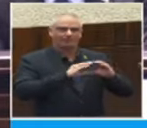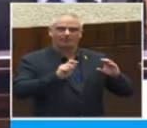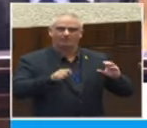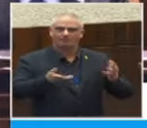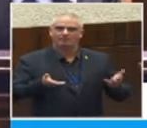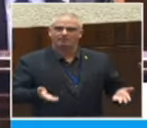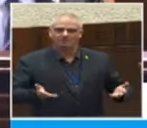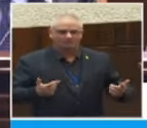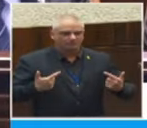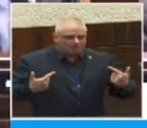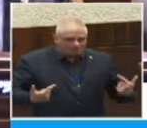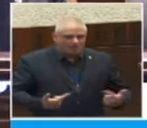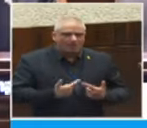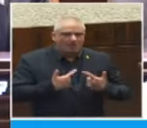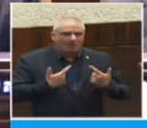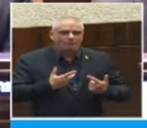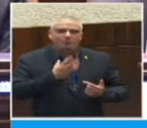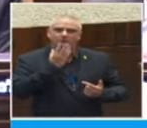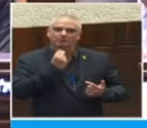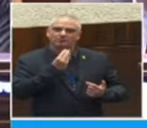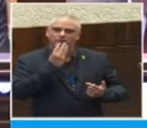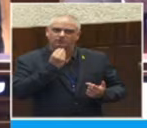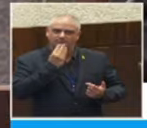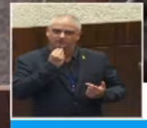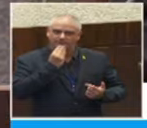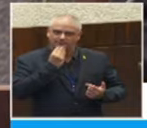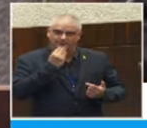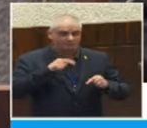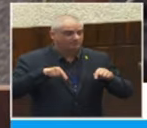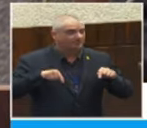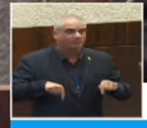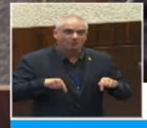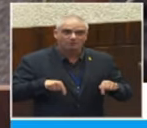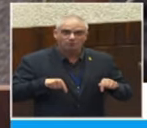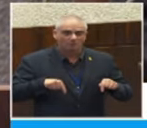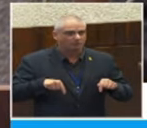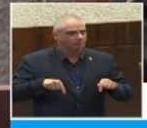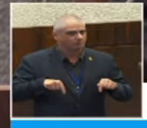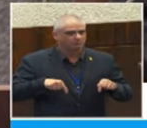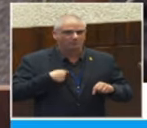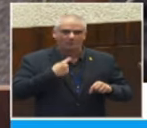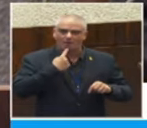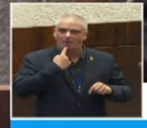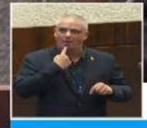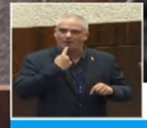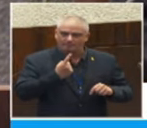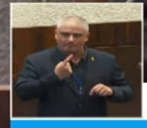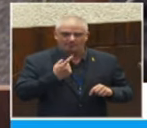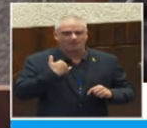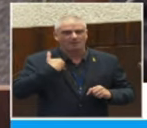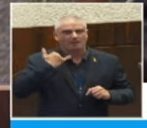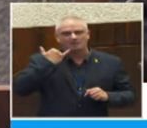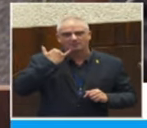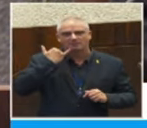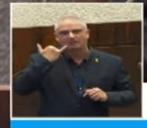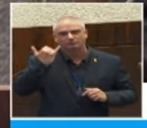מלחמות היהודים. מכאן האמירה, התקשרתי כדי